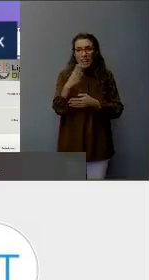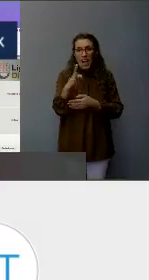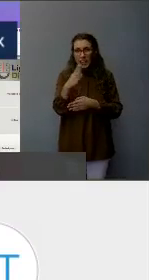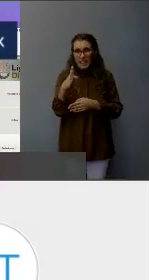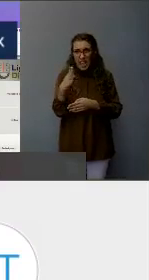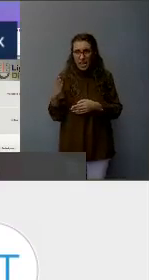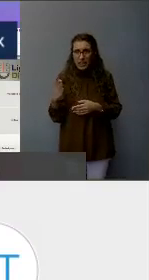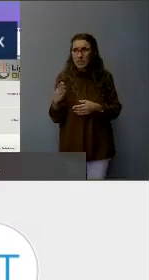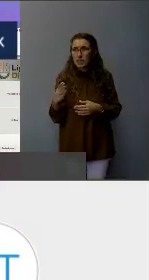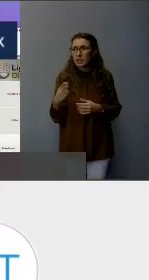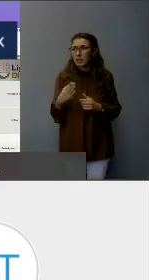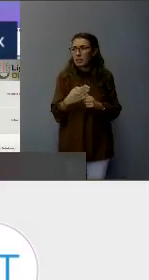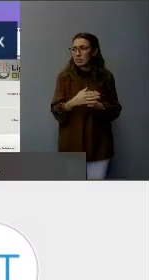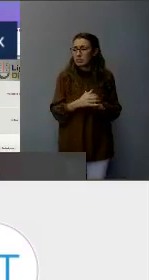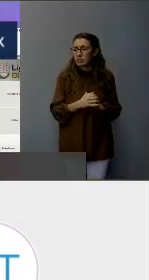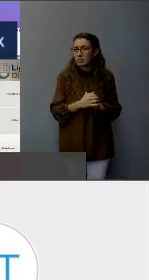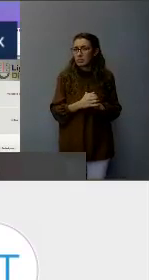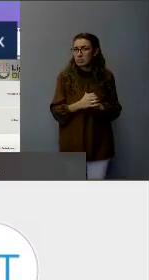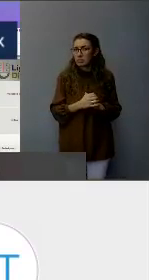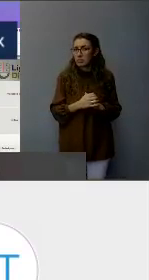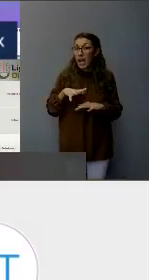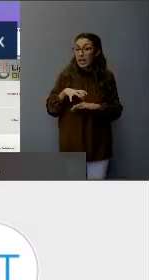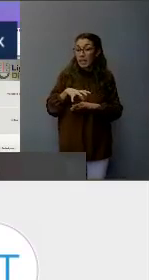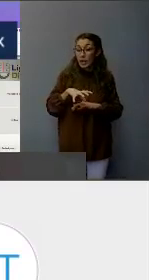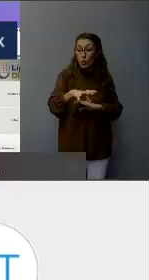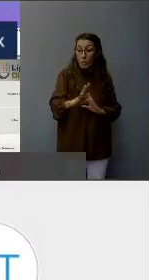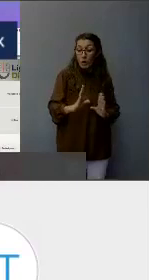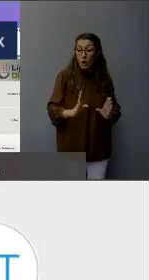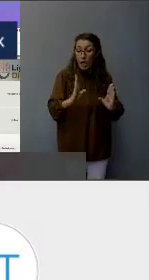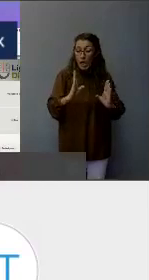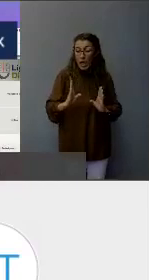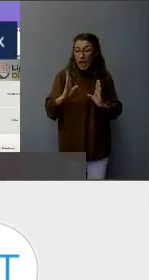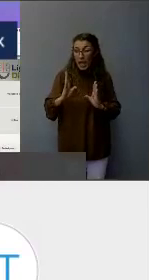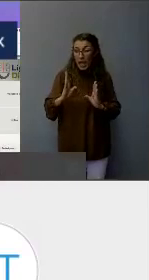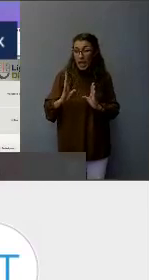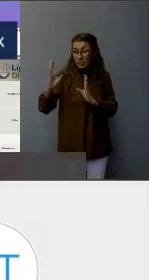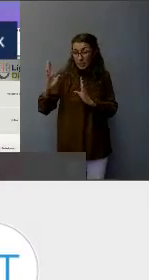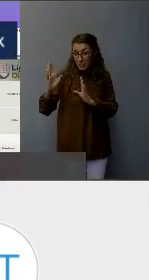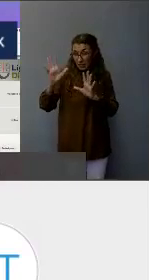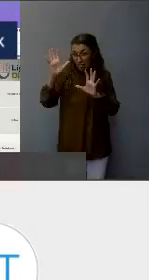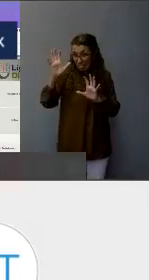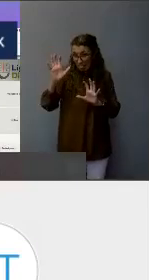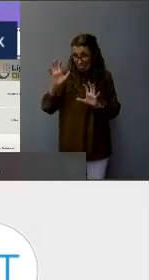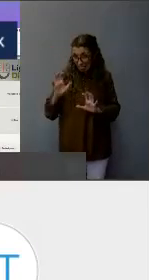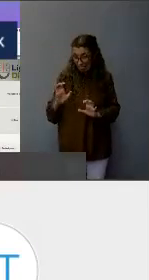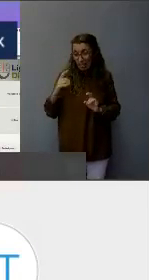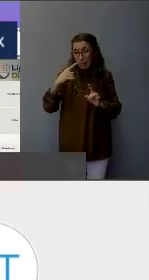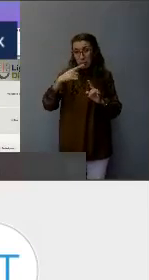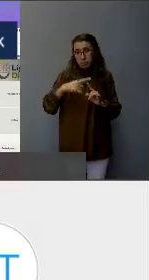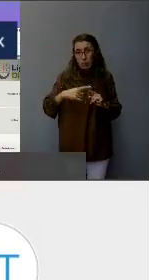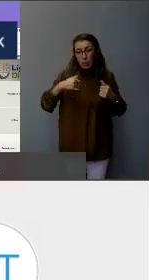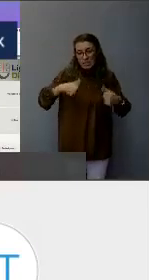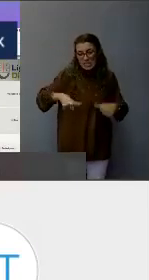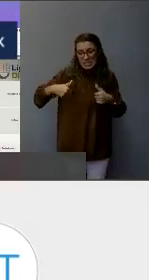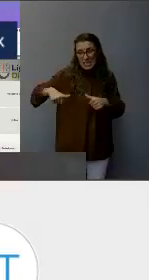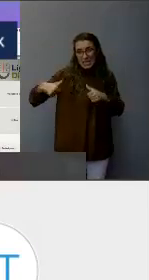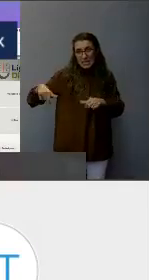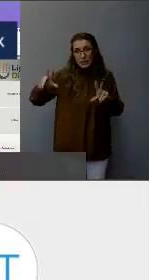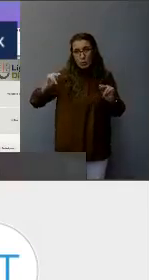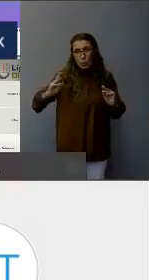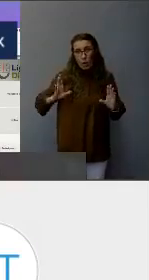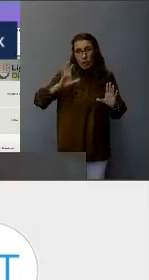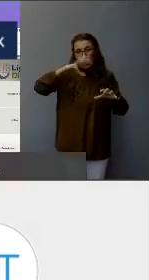il recupero edifici rurali e nuove tonalità insediative eccetera